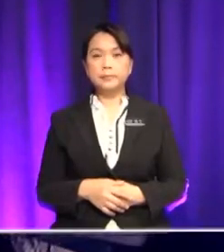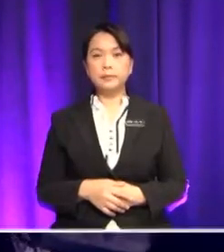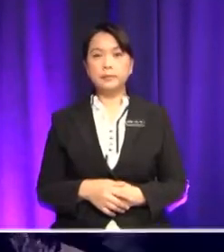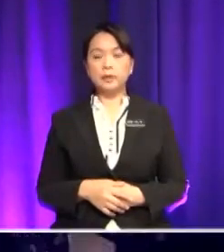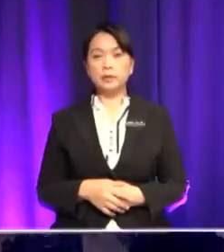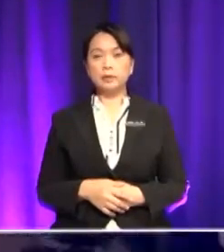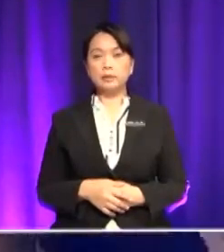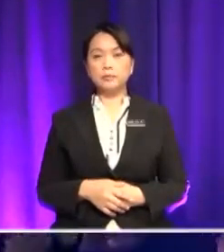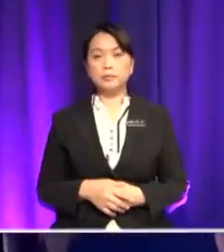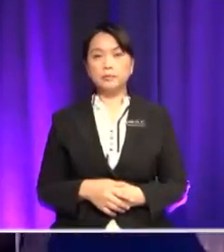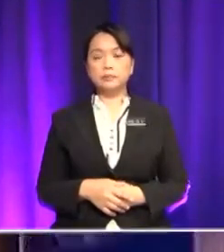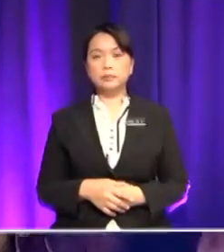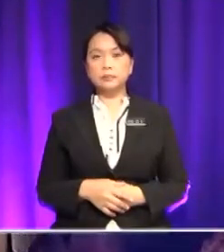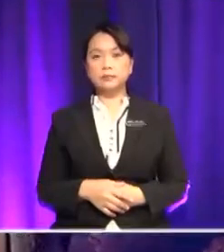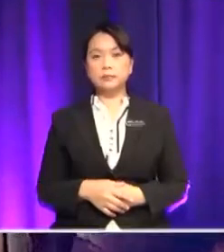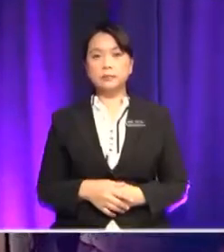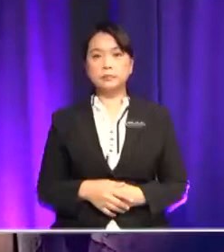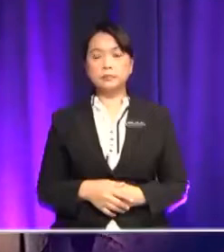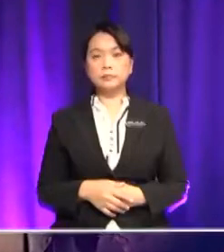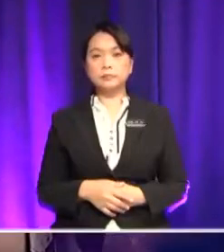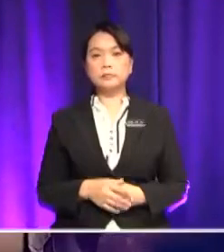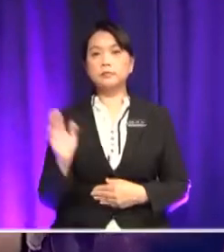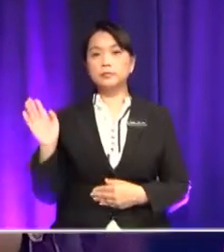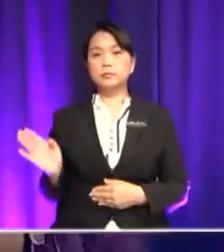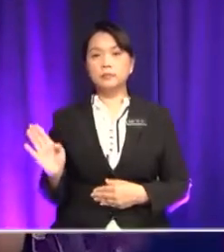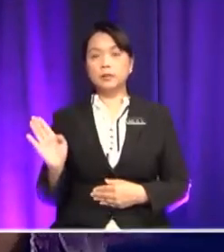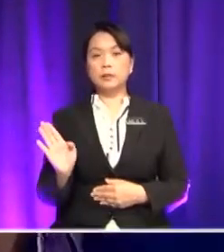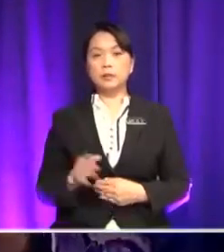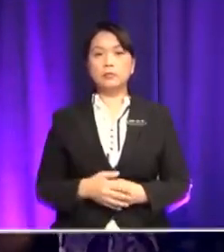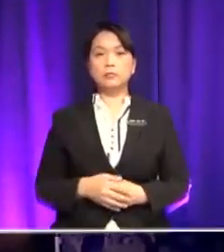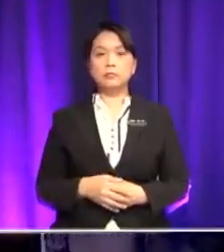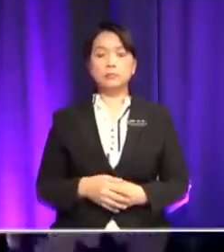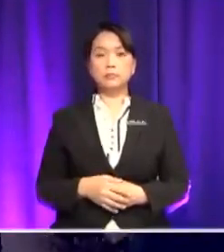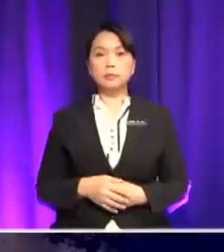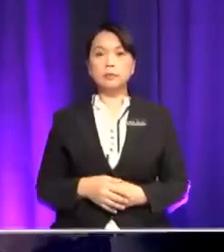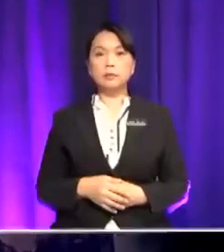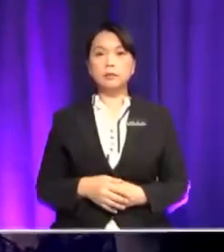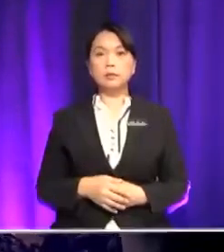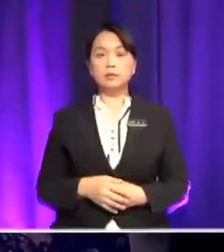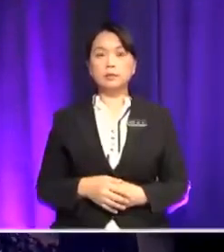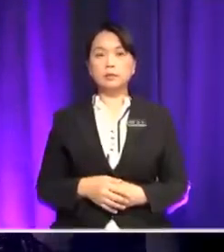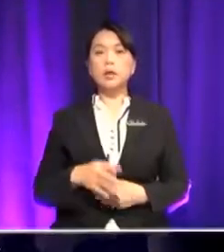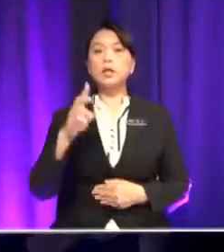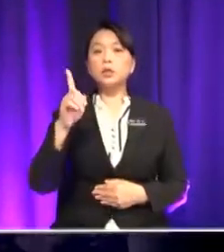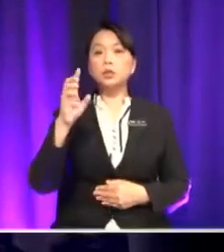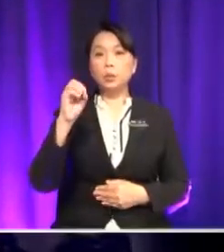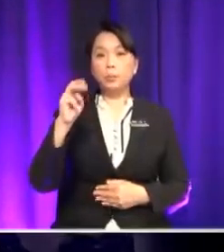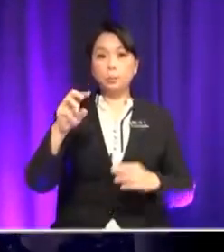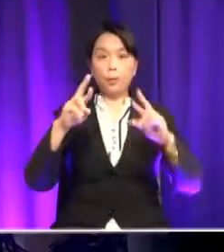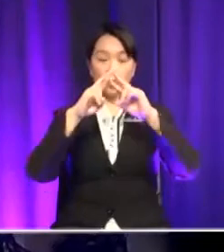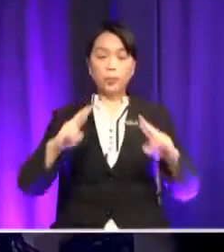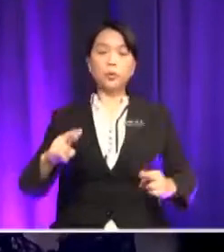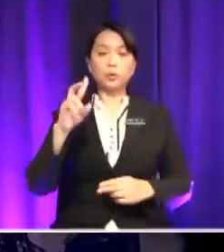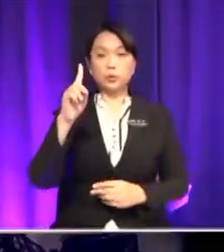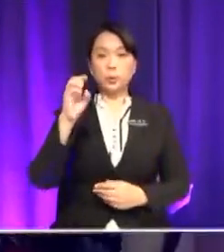Itu perbezaan. Betul, Okey. Dan ini adalah bumbung dom, bentuk bulat. Sebab Turki ni kan negara Islam kan, dia buat